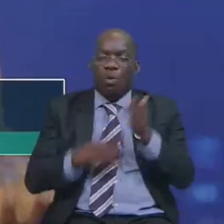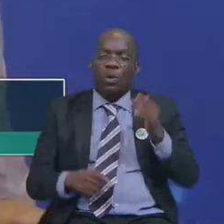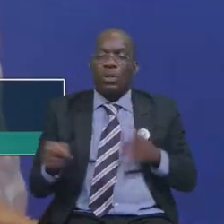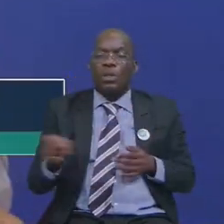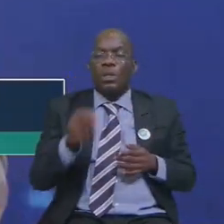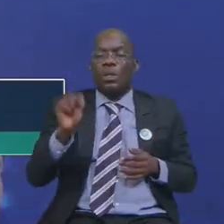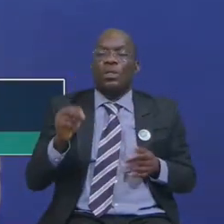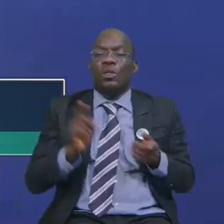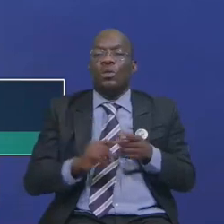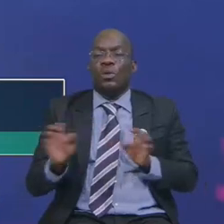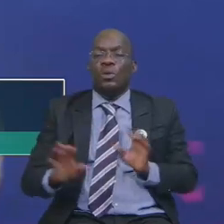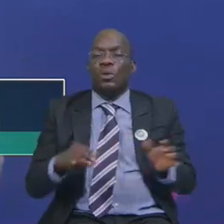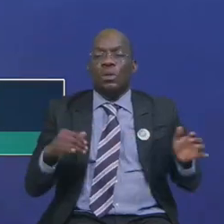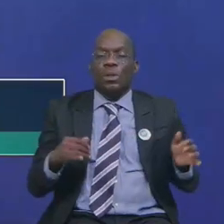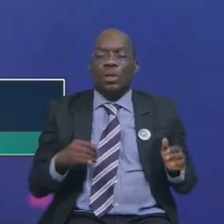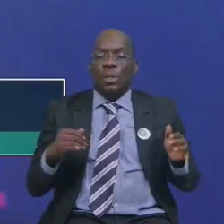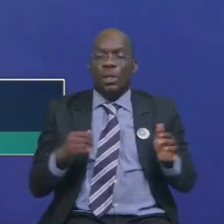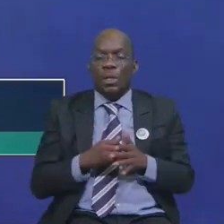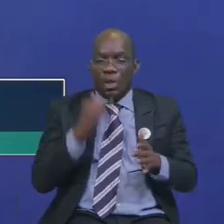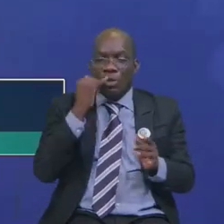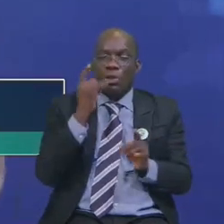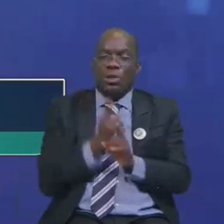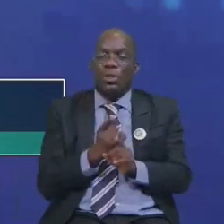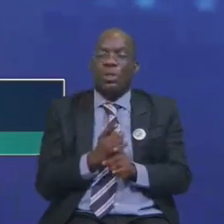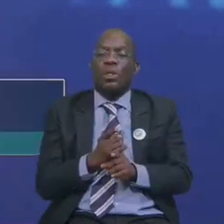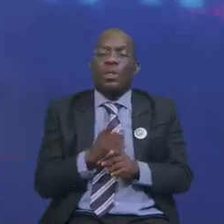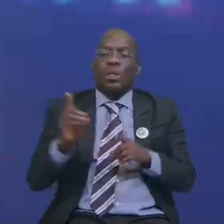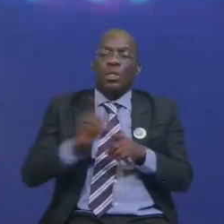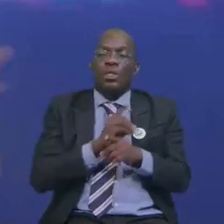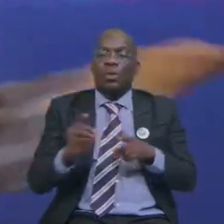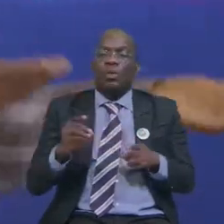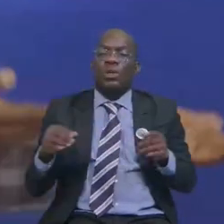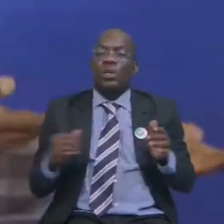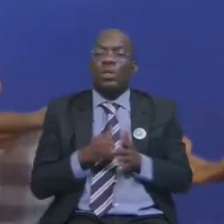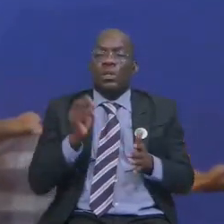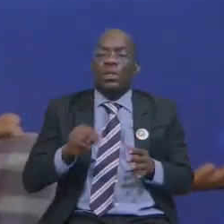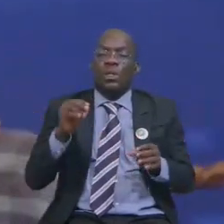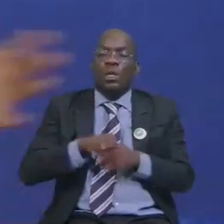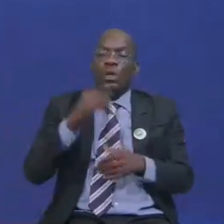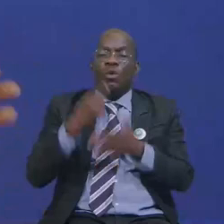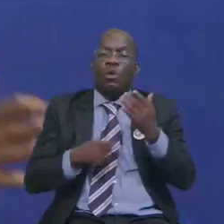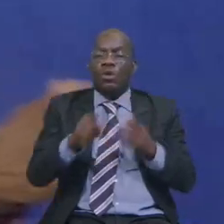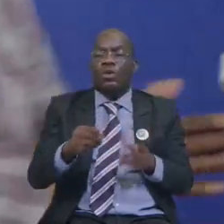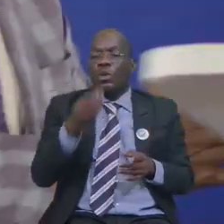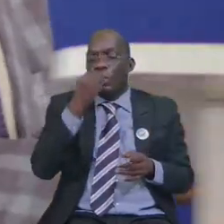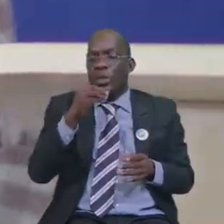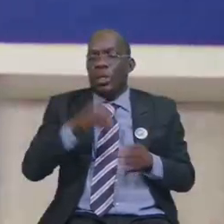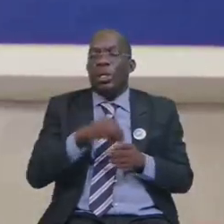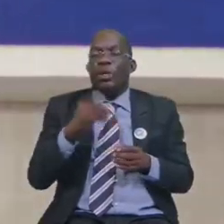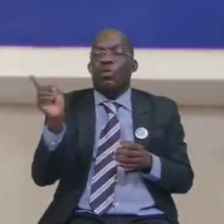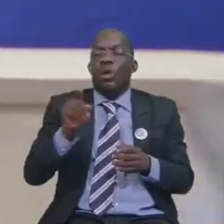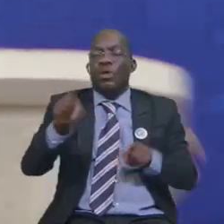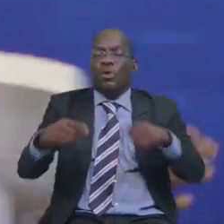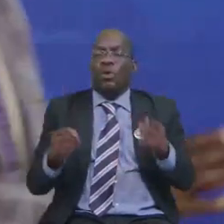il y avait est-ce qu'il y a pas la il faut de la destination que tu manges là où tu vas dans les associations que tu as est-ce qu'il faut pas la